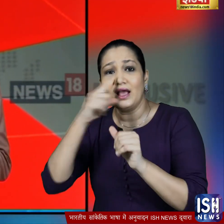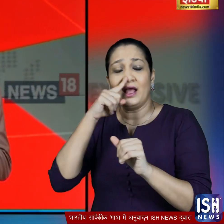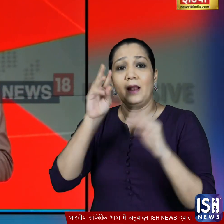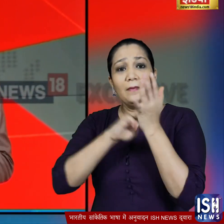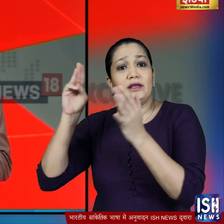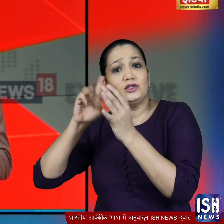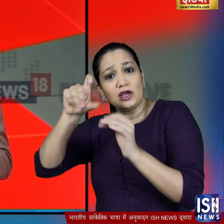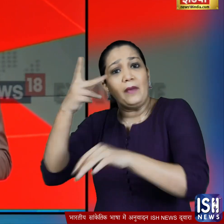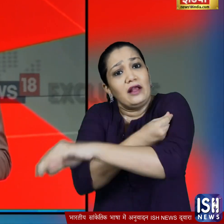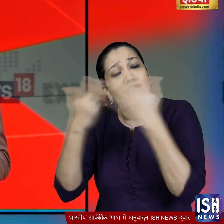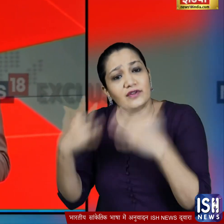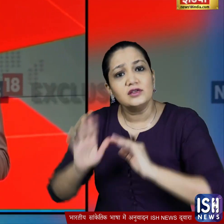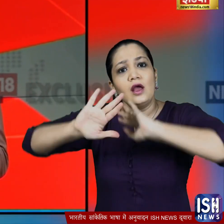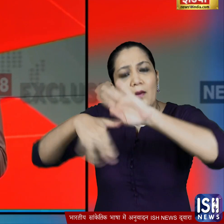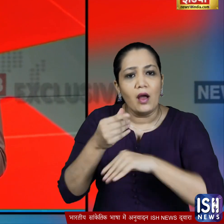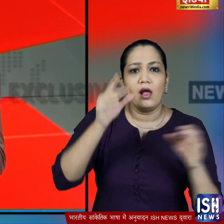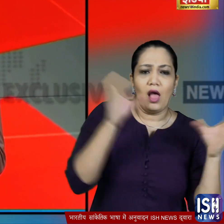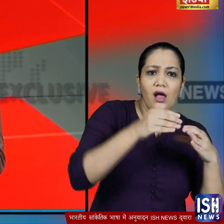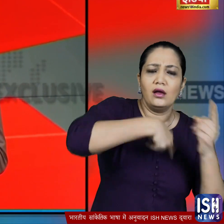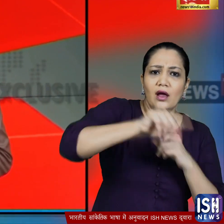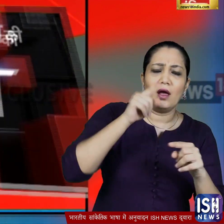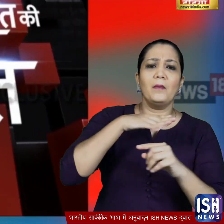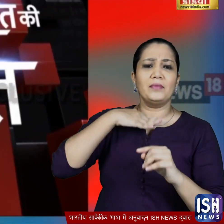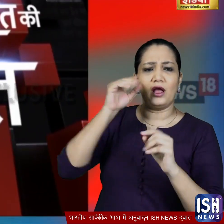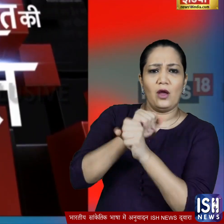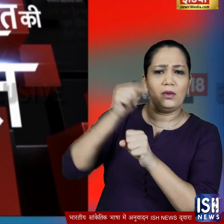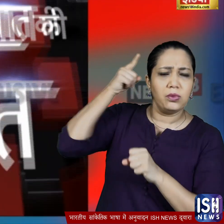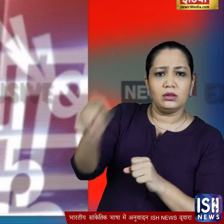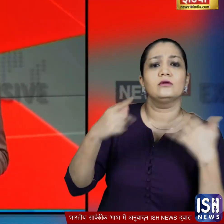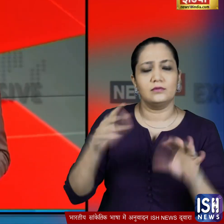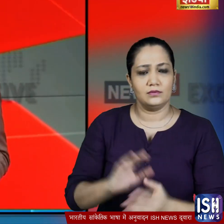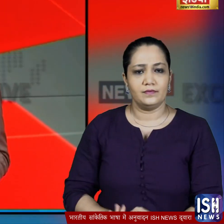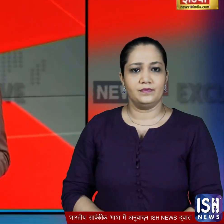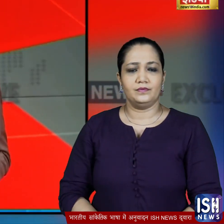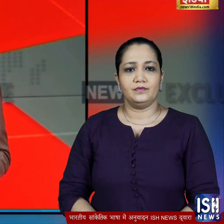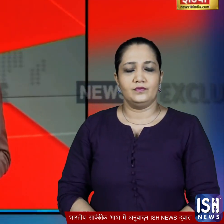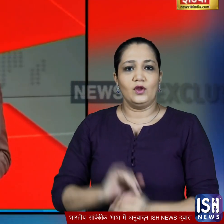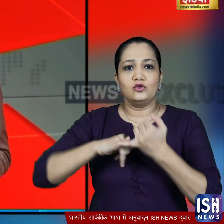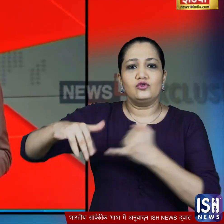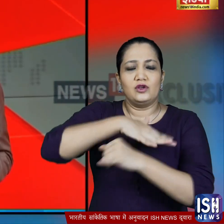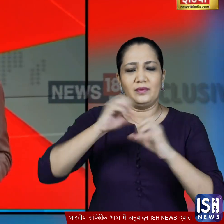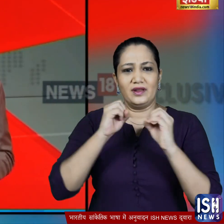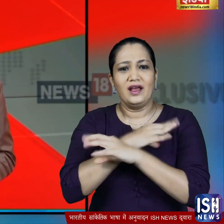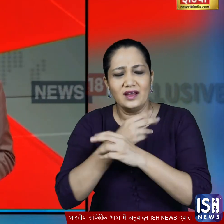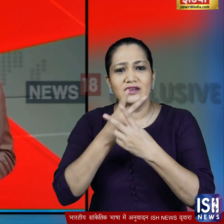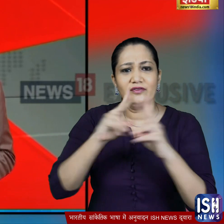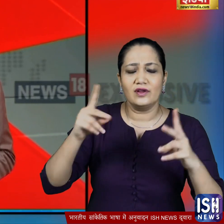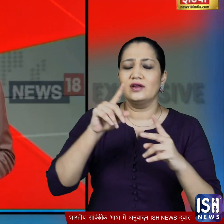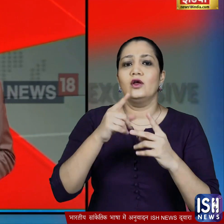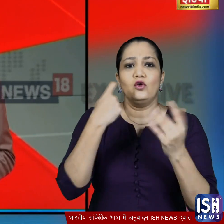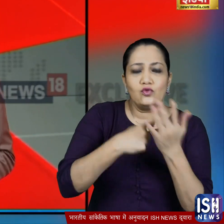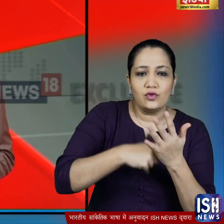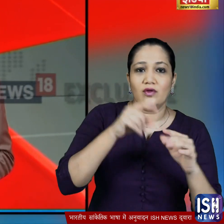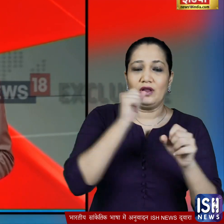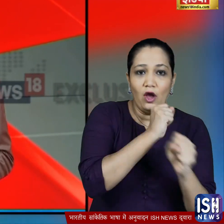लगवाई थी। इसी के बाद से लेफ्ट से जुड़े संगठनों ने ममता सरकार पर हमले तेज कर दिए। सोशल मीडिया के नए नियमों पर ट्विटर और केंद्र के बीच चल